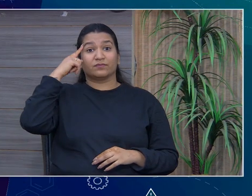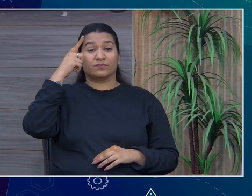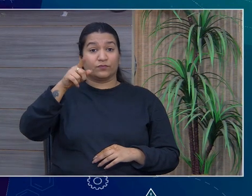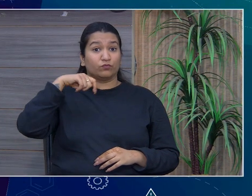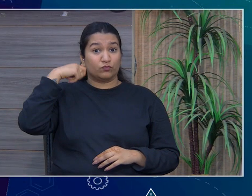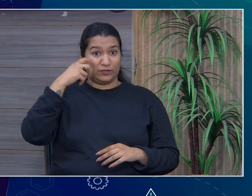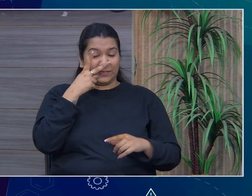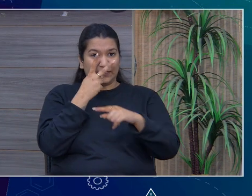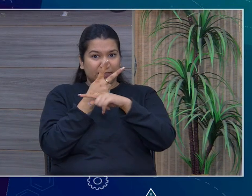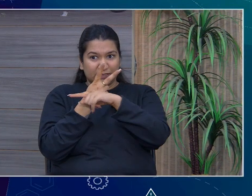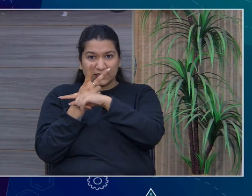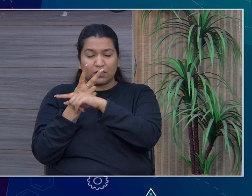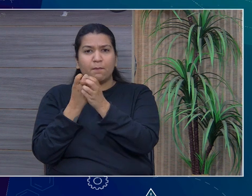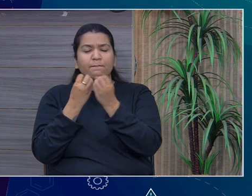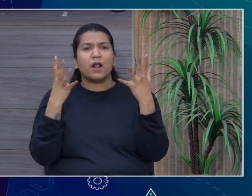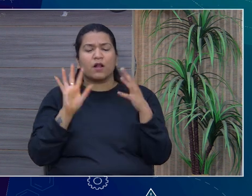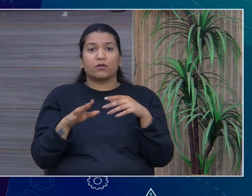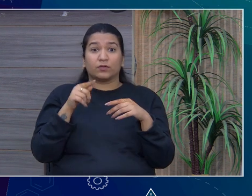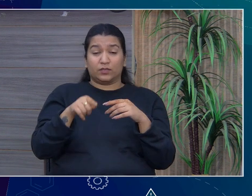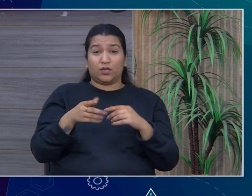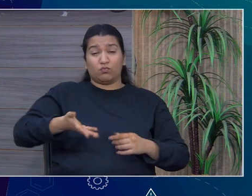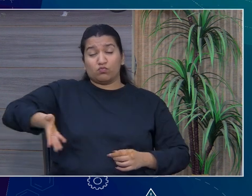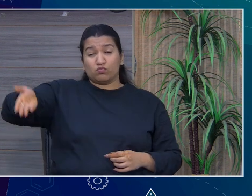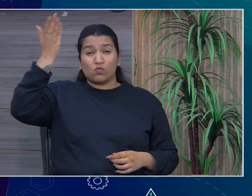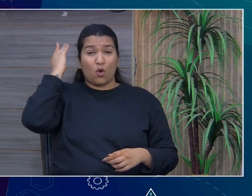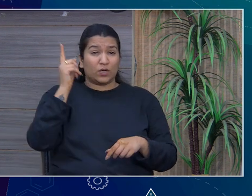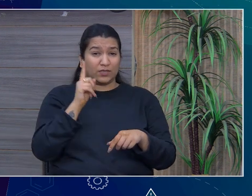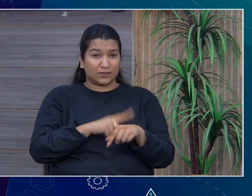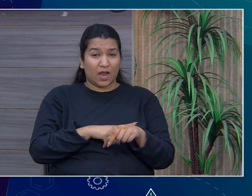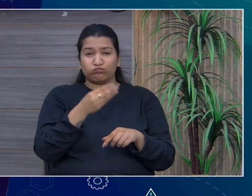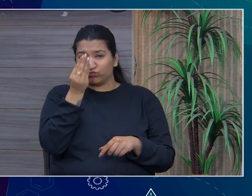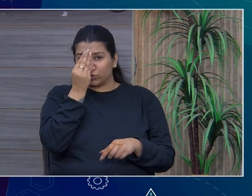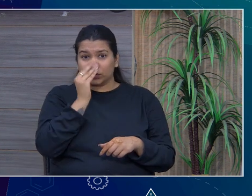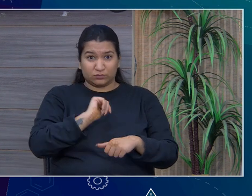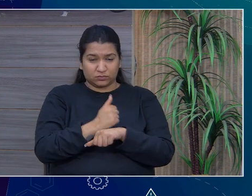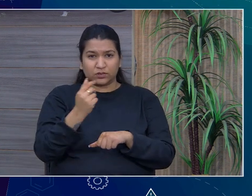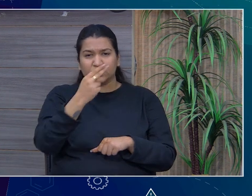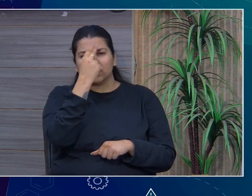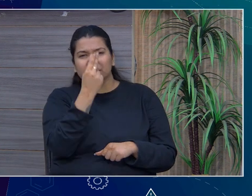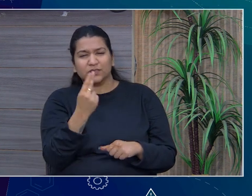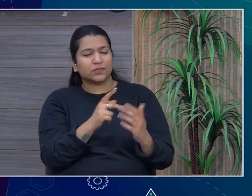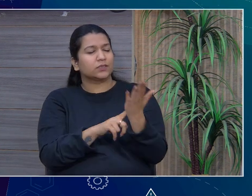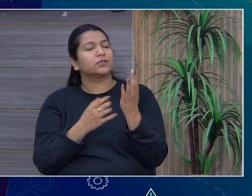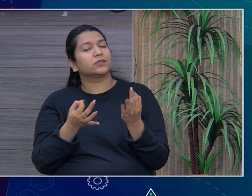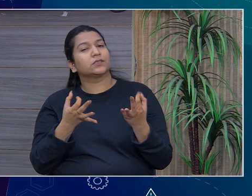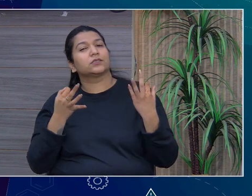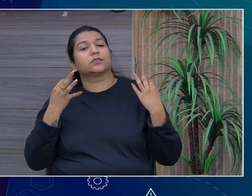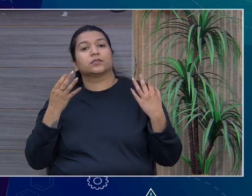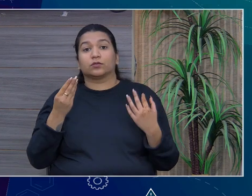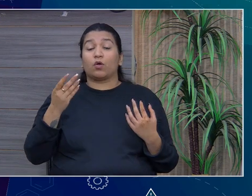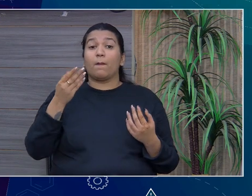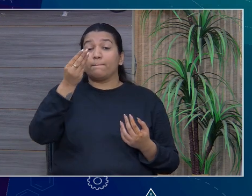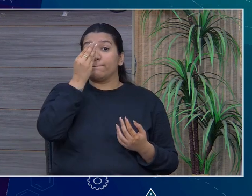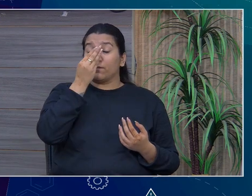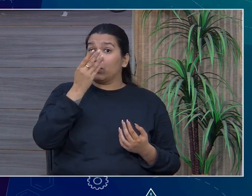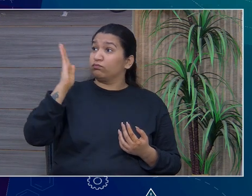पता होगा कि मुगल साम्राज्य में जहांगीर का जो काल है, आई थिंक वो चित्रकला के माध्यम से बहुत ही सुदृढ़ माना जाता है। बाहर से भी वो पेंटर्स को बुलवाते